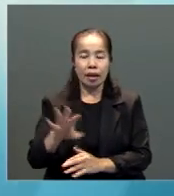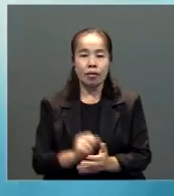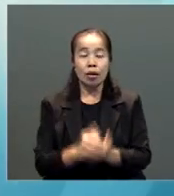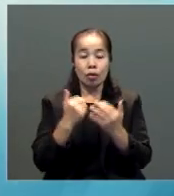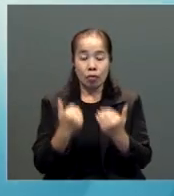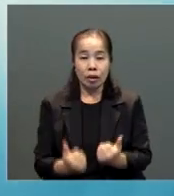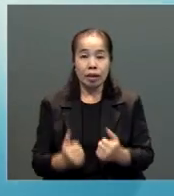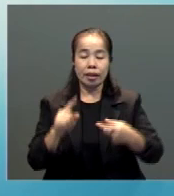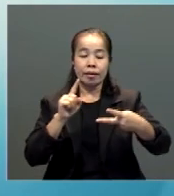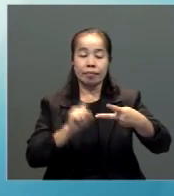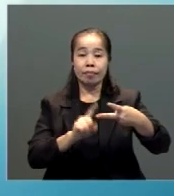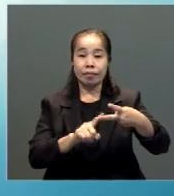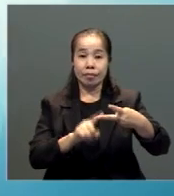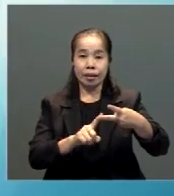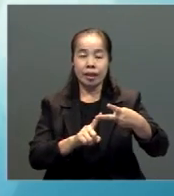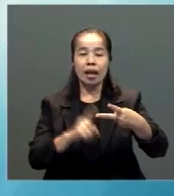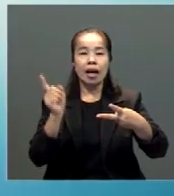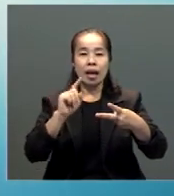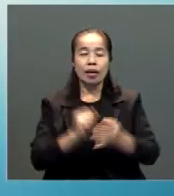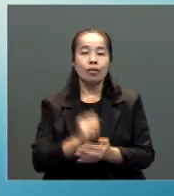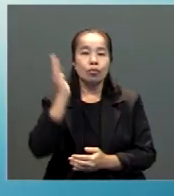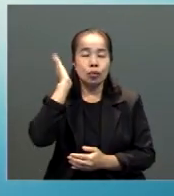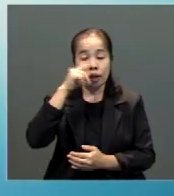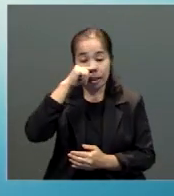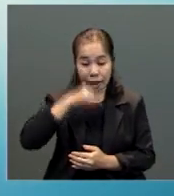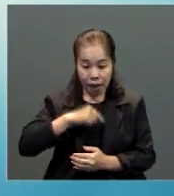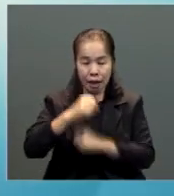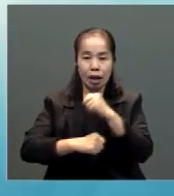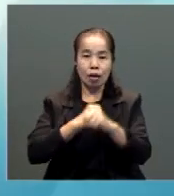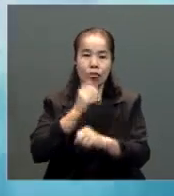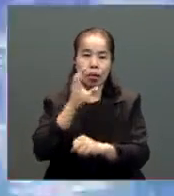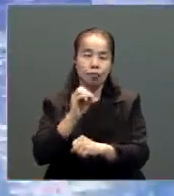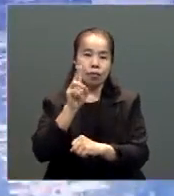รายนะครับรายที่ต้องรายงานก็เป็นรายที่ 53นะครับเป็นผู้ป่วยชายไทยอายุ 52